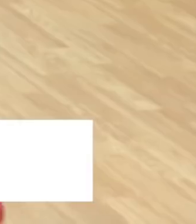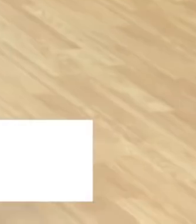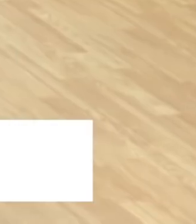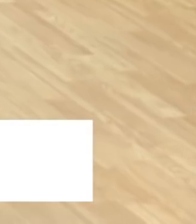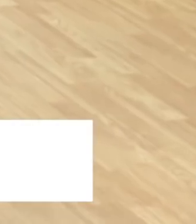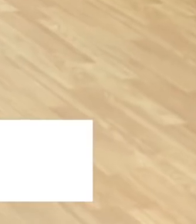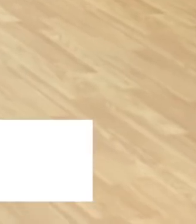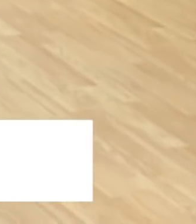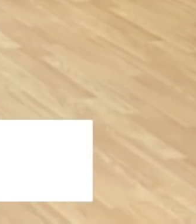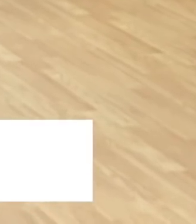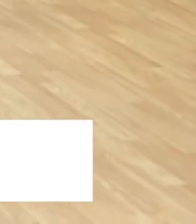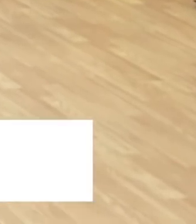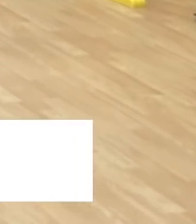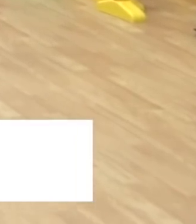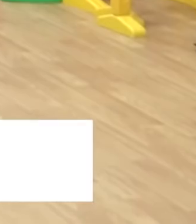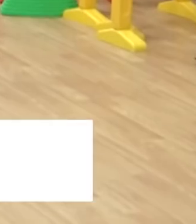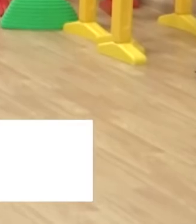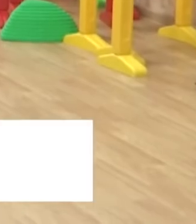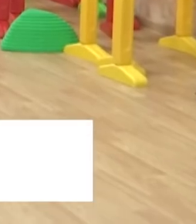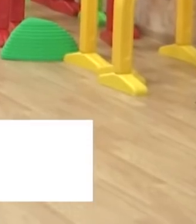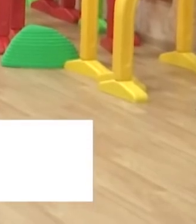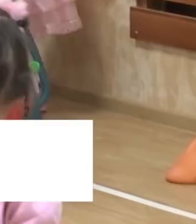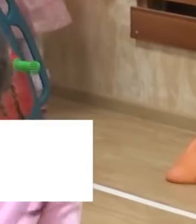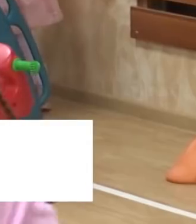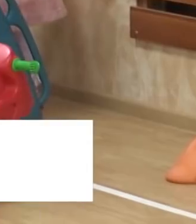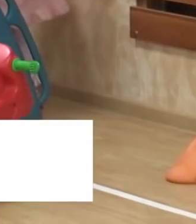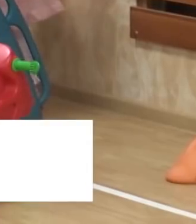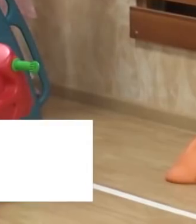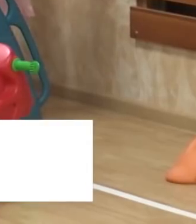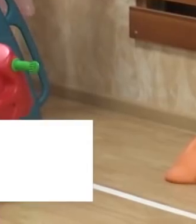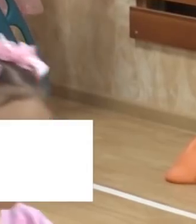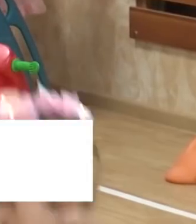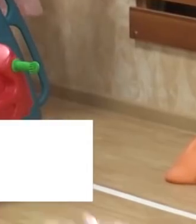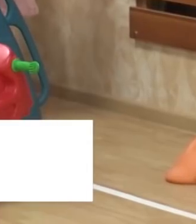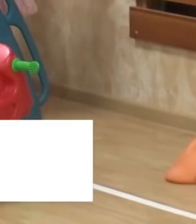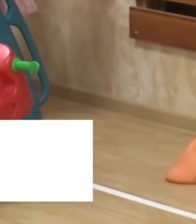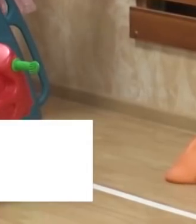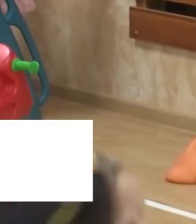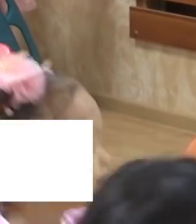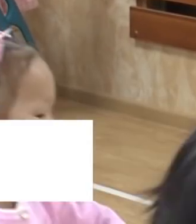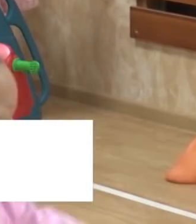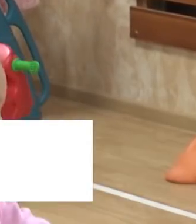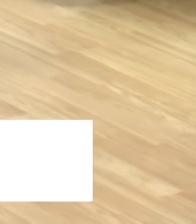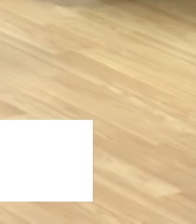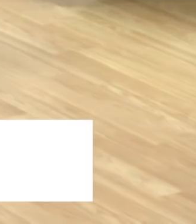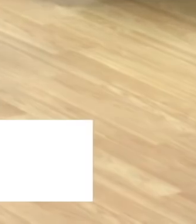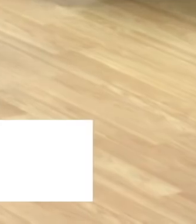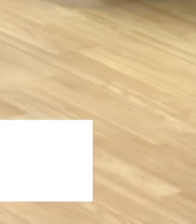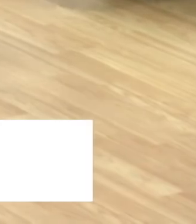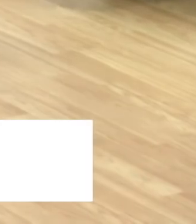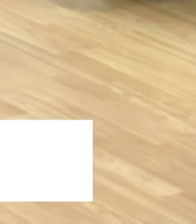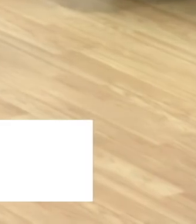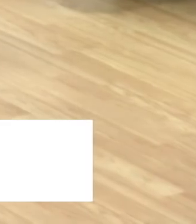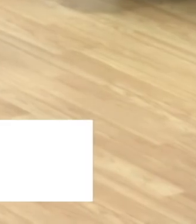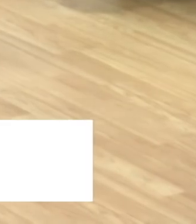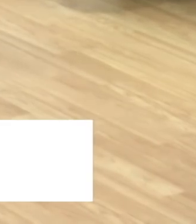эрэгтэй. Улсын хэмжээнд 1400 гаруй цэцэрлэг үйл ажиллагаагаа эхлүүлсэн боловсрол шинжилгээ ухааны яамнаас 500 сая төгрөг зарцуулж